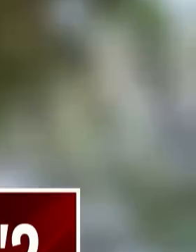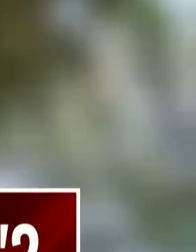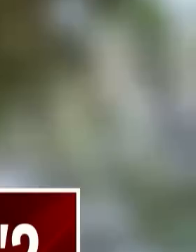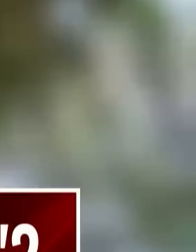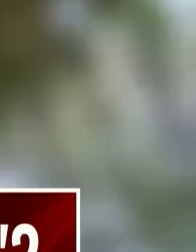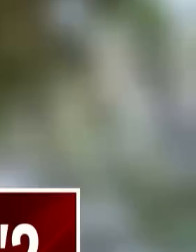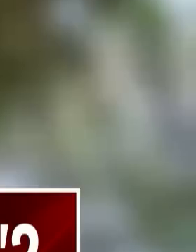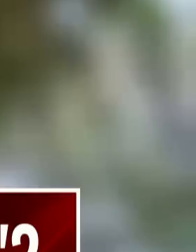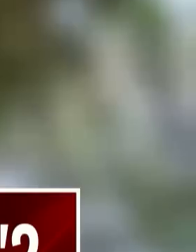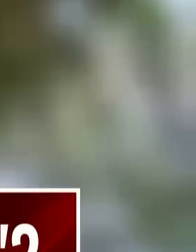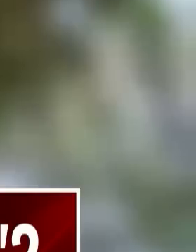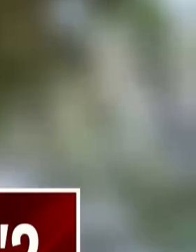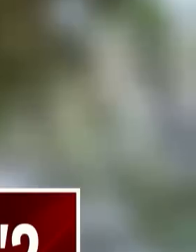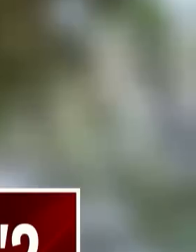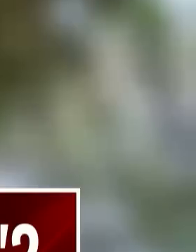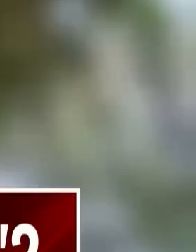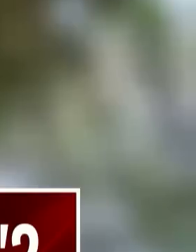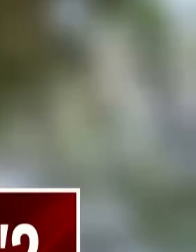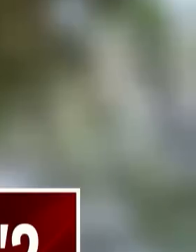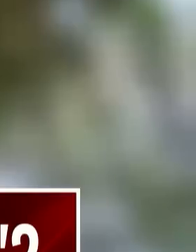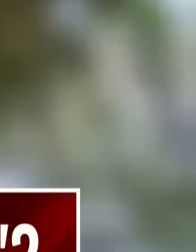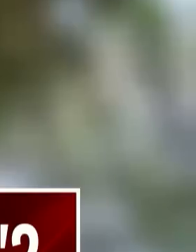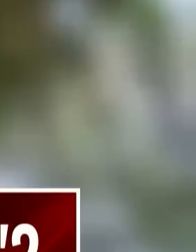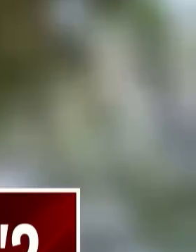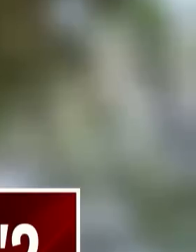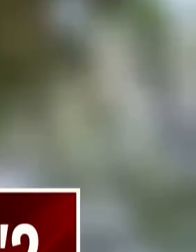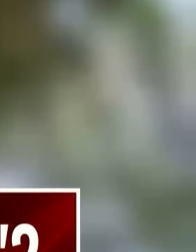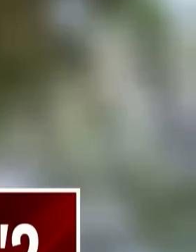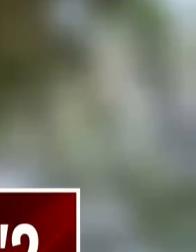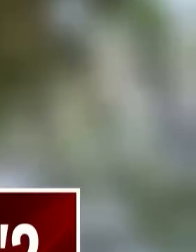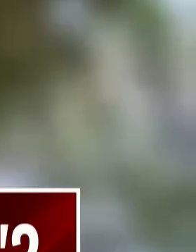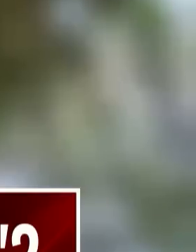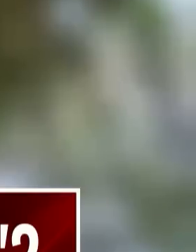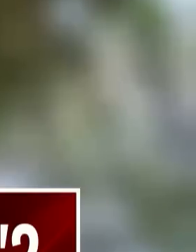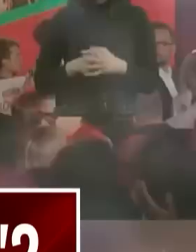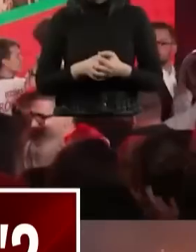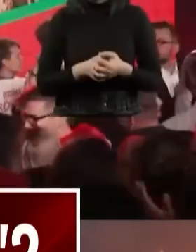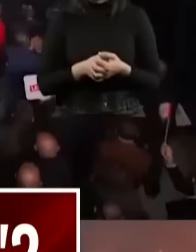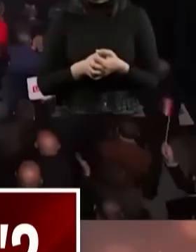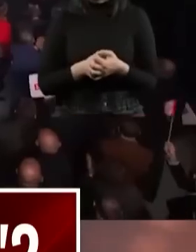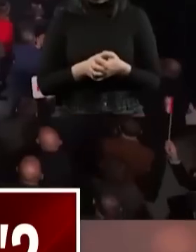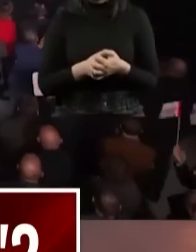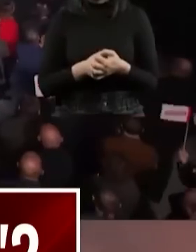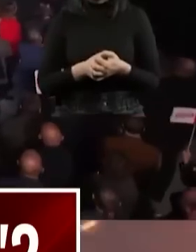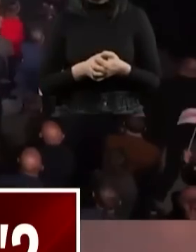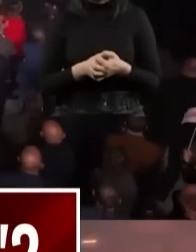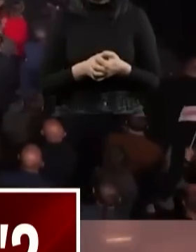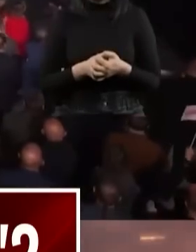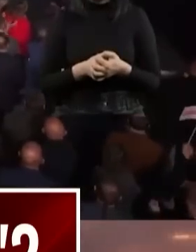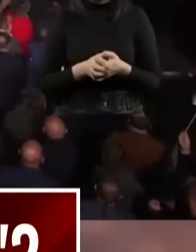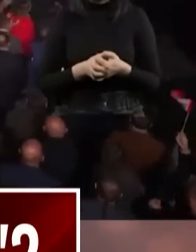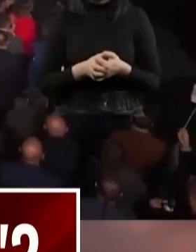większość postulatów wyborczych lewicy na tę chwilę zgłasza Donald Tusk i Koalicja